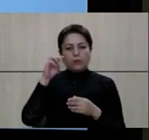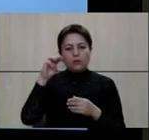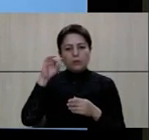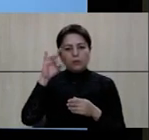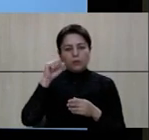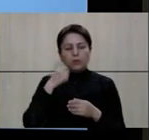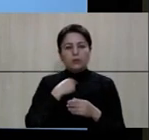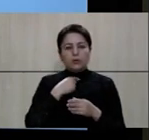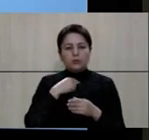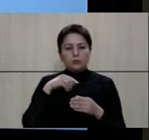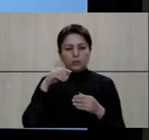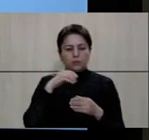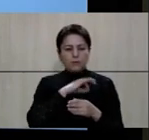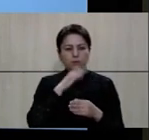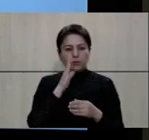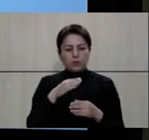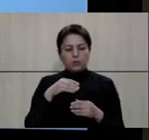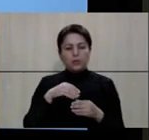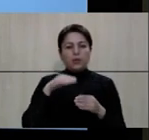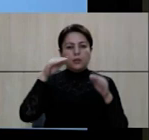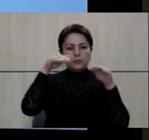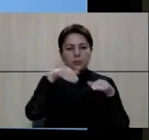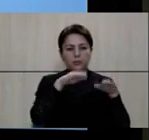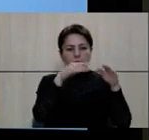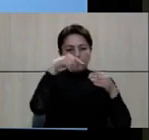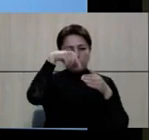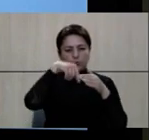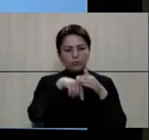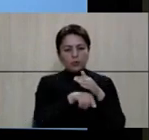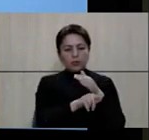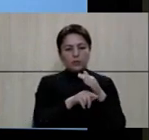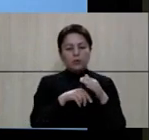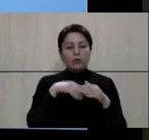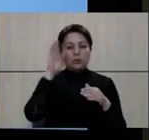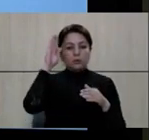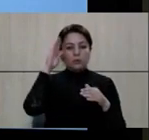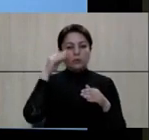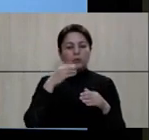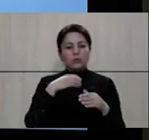yuboriladi va dengizdagi chuqurligi va suvosti jonzotlar yoki